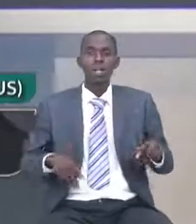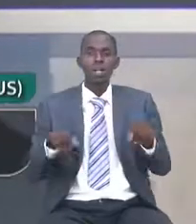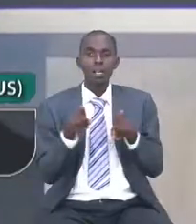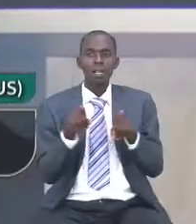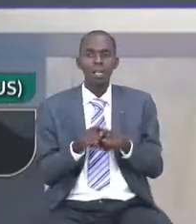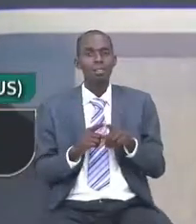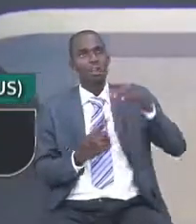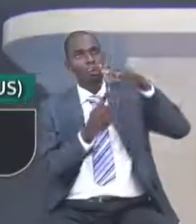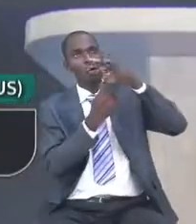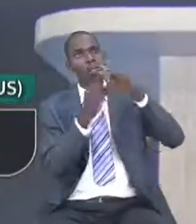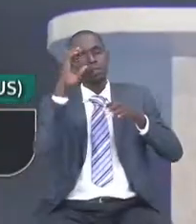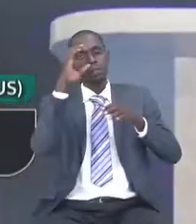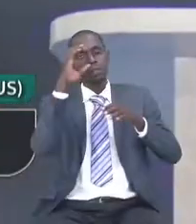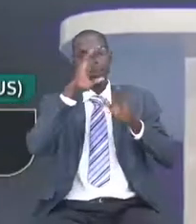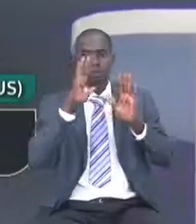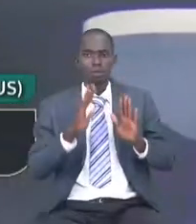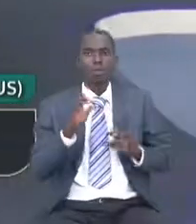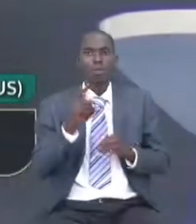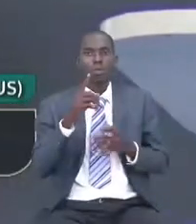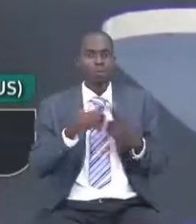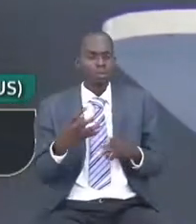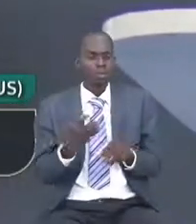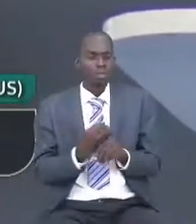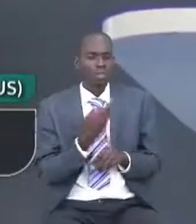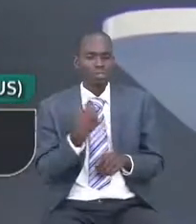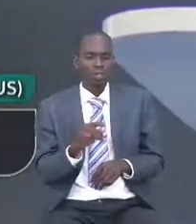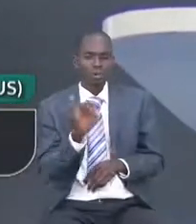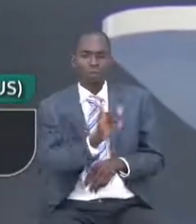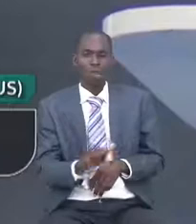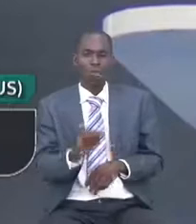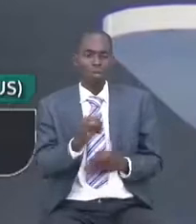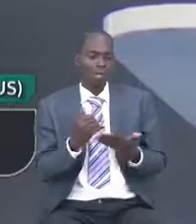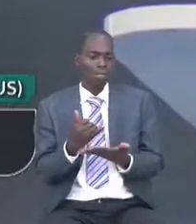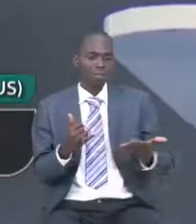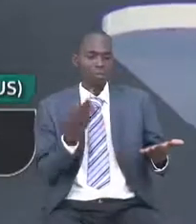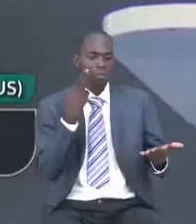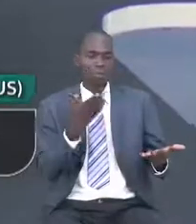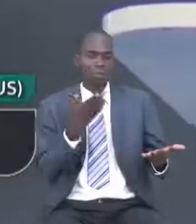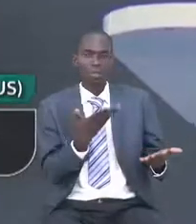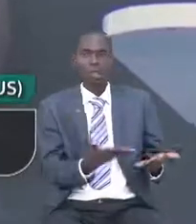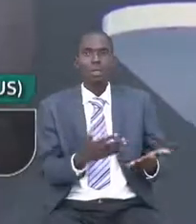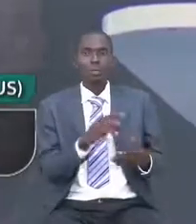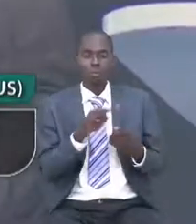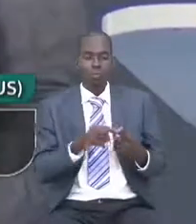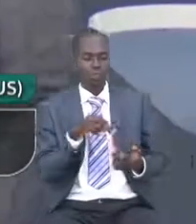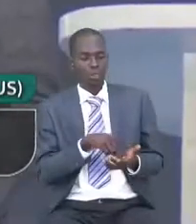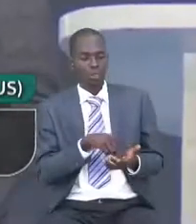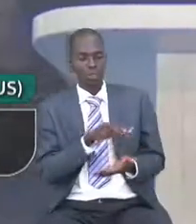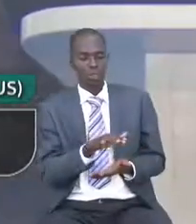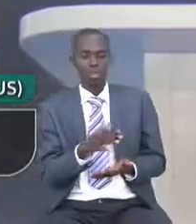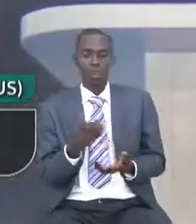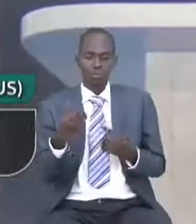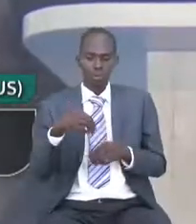Deuxièmement, tu viens comme quelqu'un qui cherche le sommet. Tu veux en prenant les choses ordinaires que tu trouves